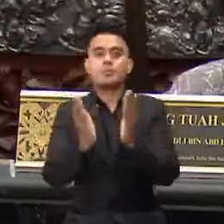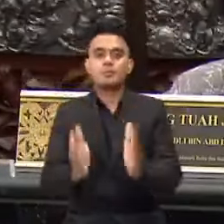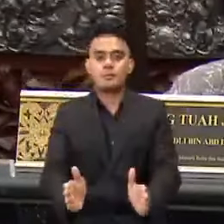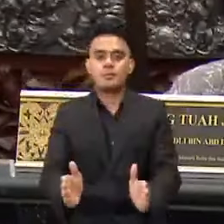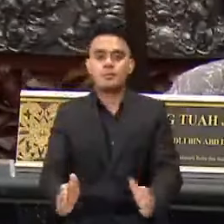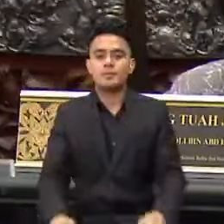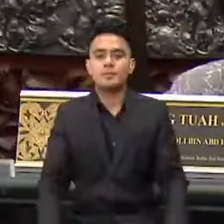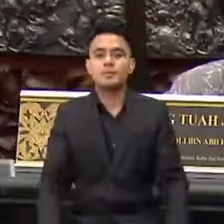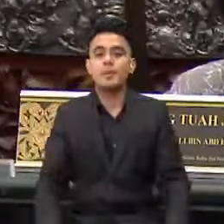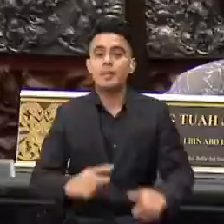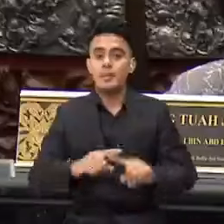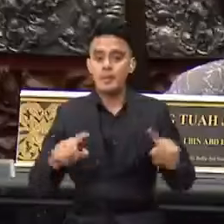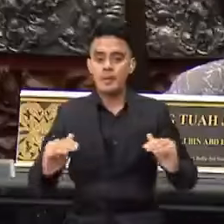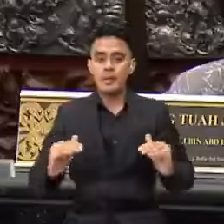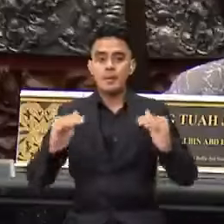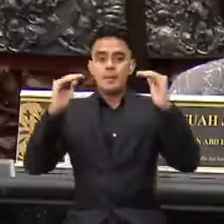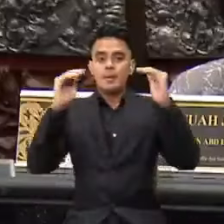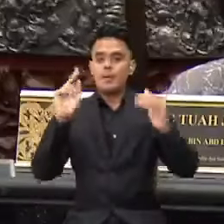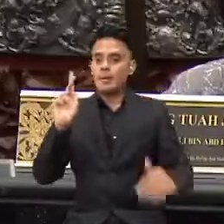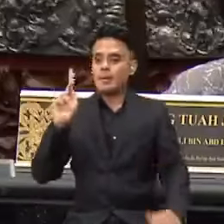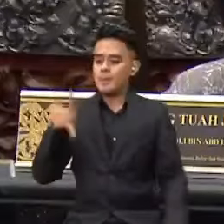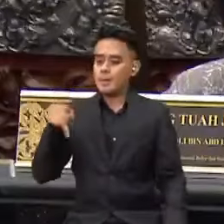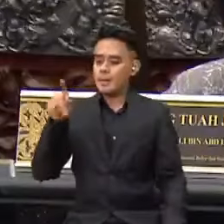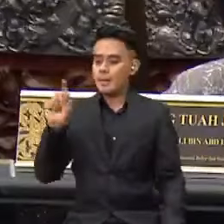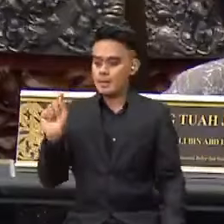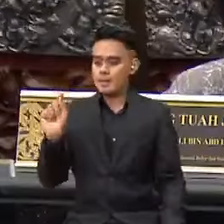kita. Cuma di peringkat KPT,